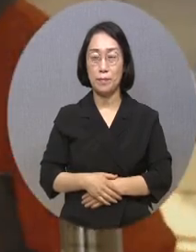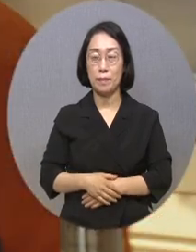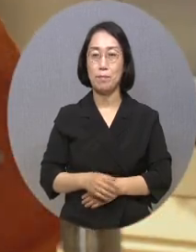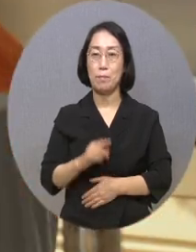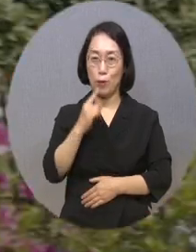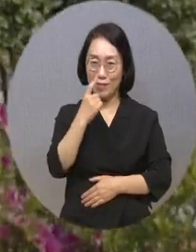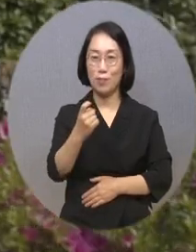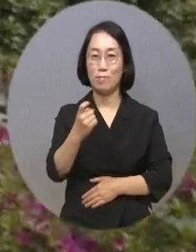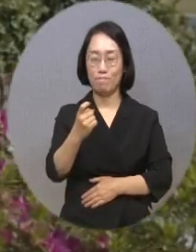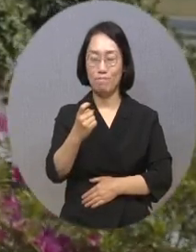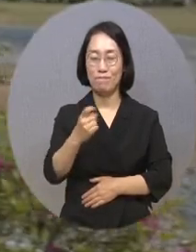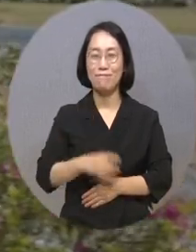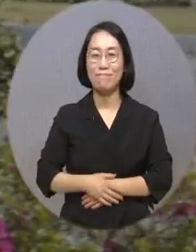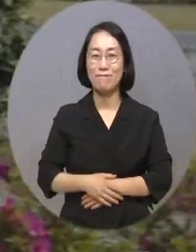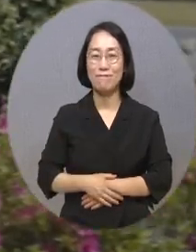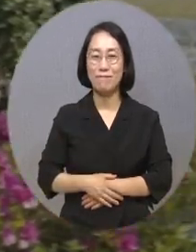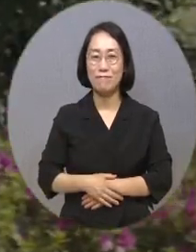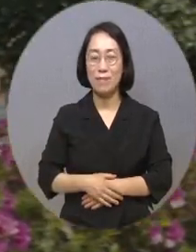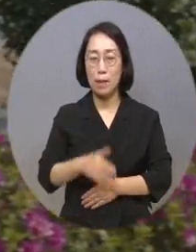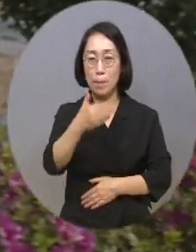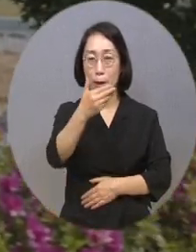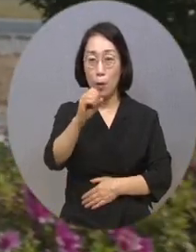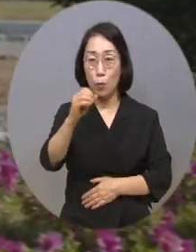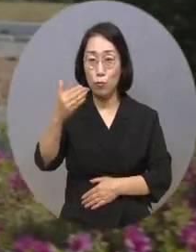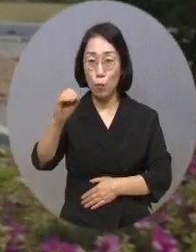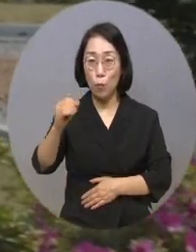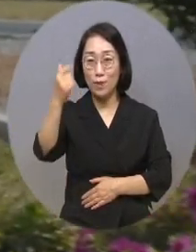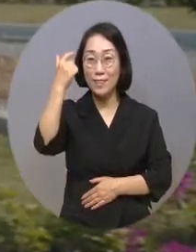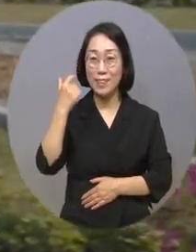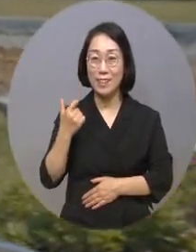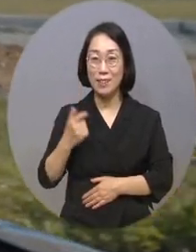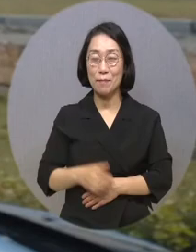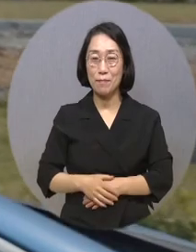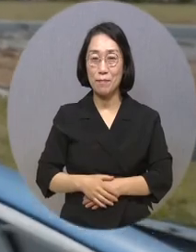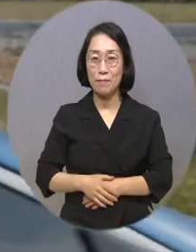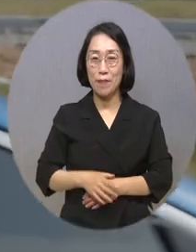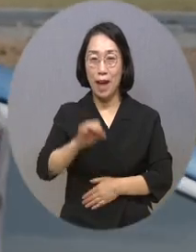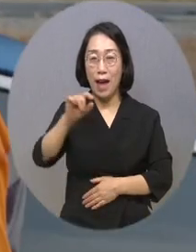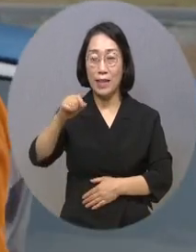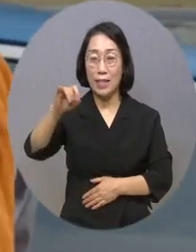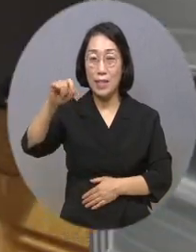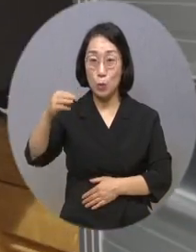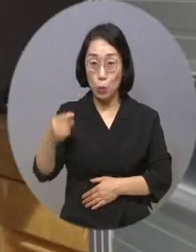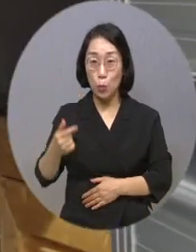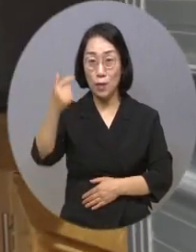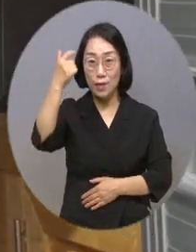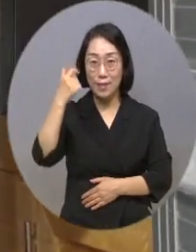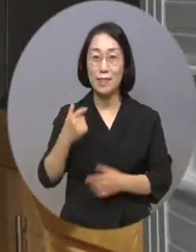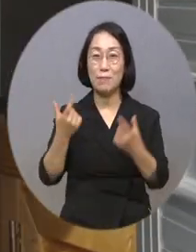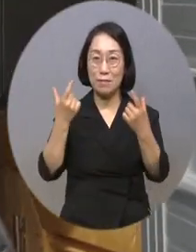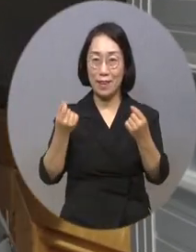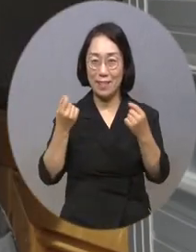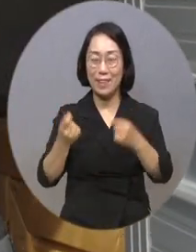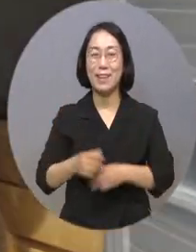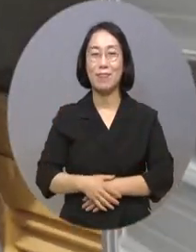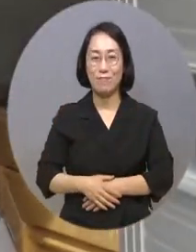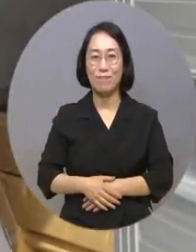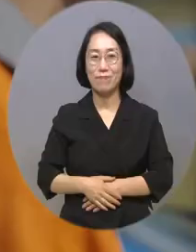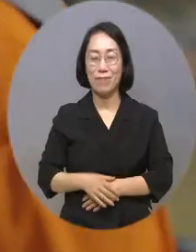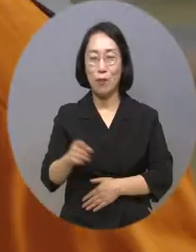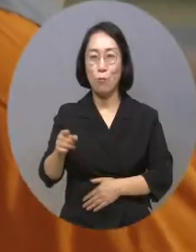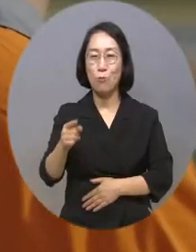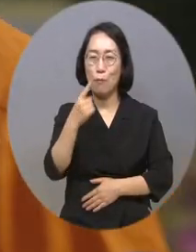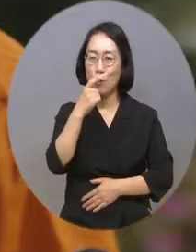섹시 약간 8090? 약간 그 느낌인데 아이돌 느낌이에요. 머리 젖은 머리 해가지고 지금 젖은 머리 컨셉으로 너무 섹시해서